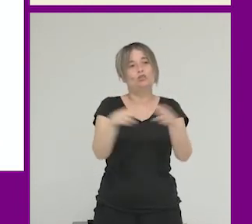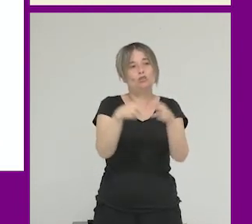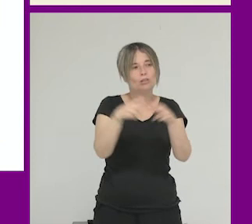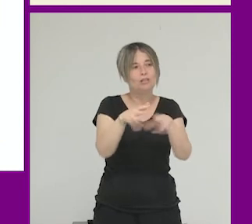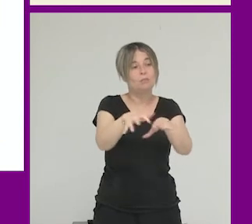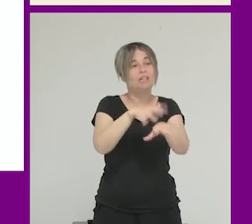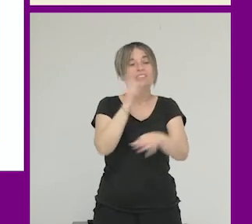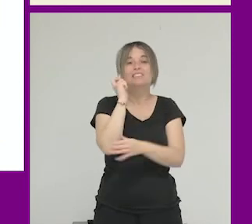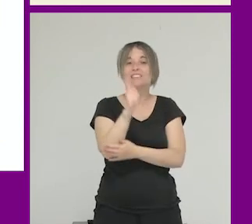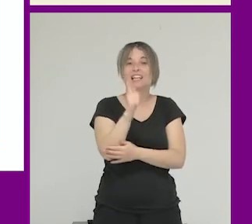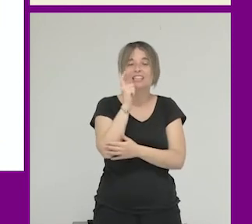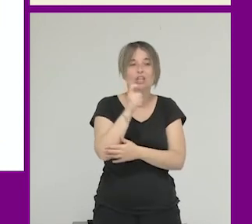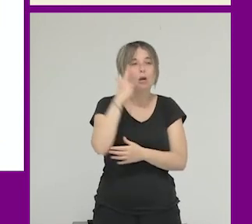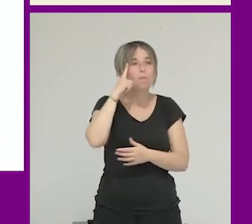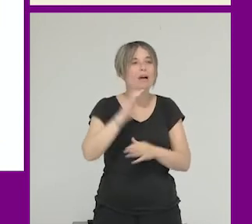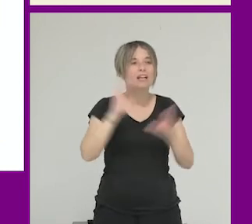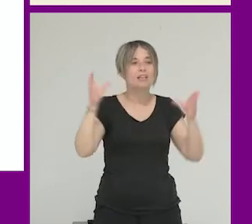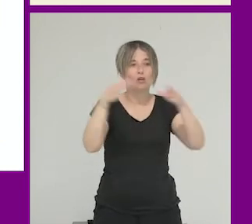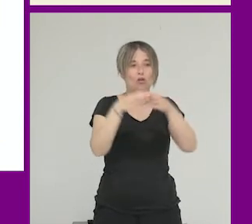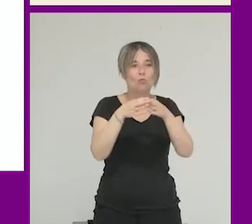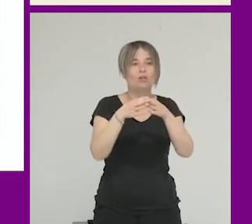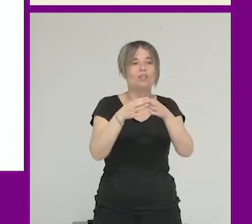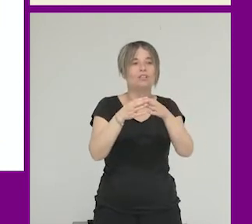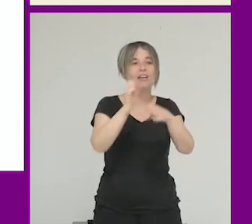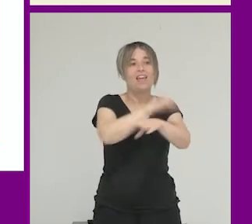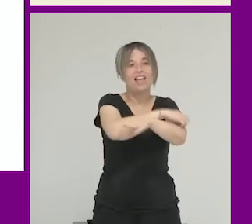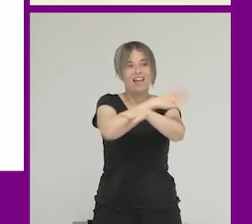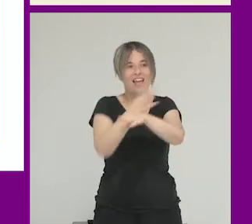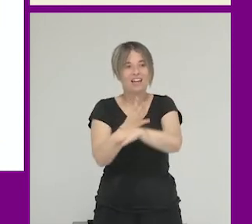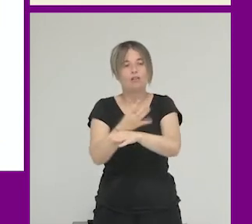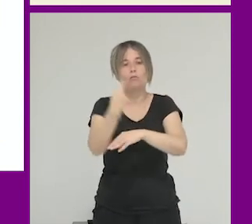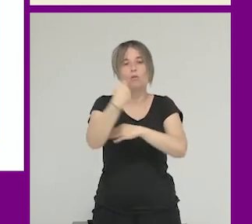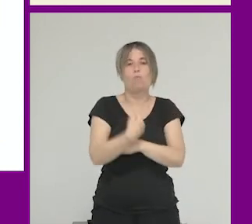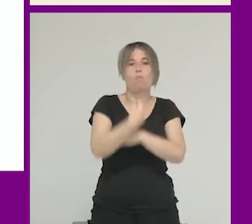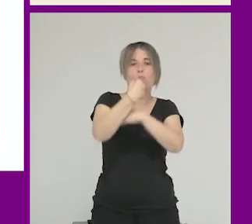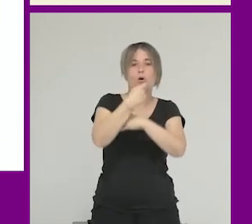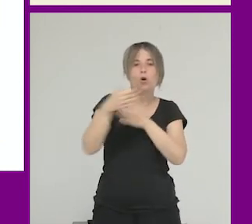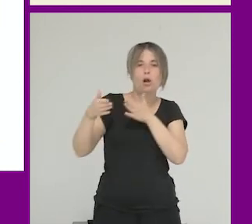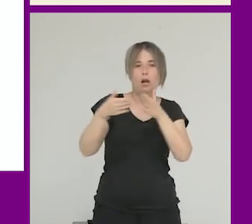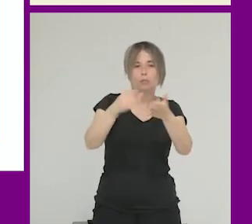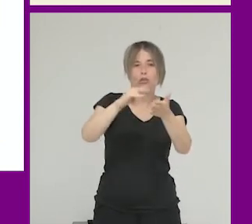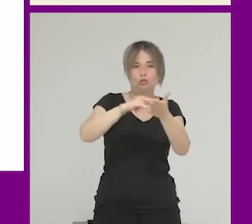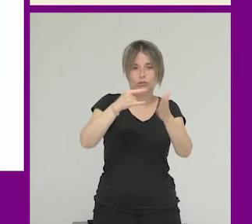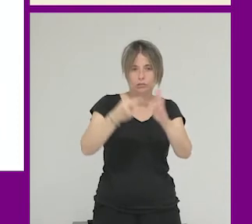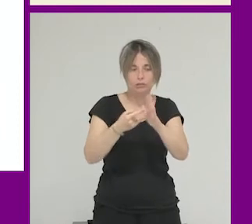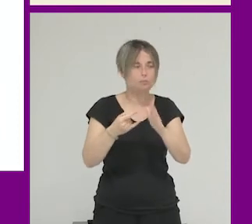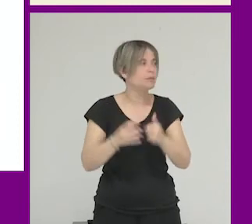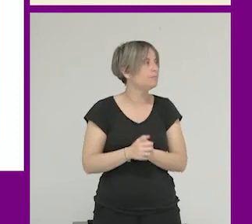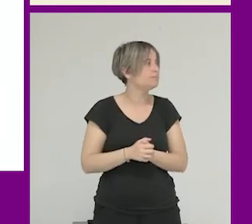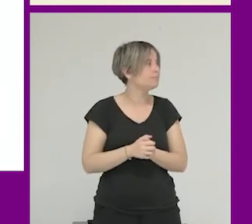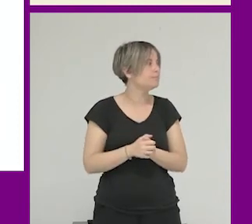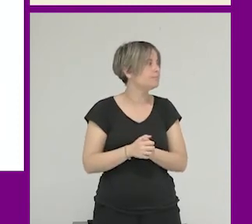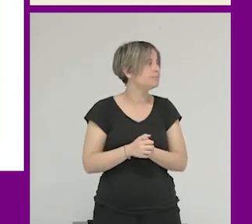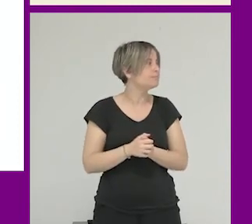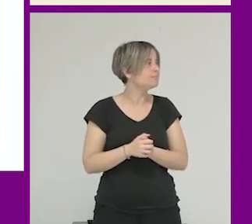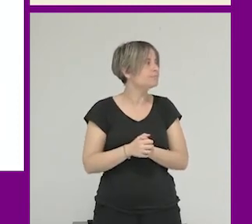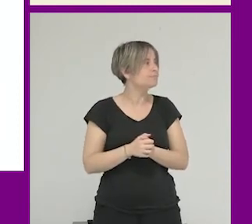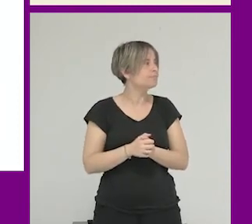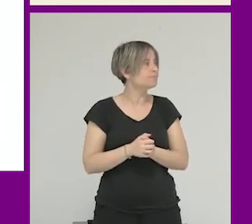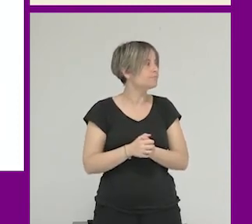la tendencia haya sido que la comunidad LGTB se imponga en los caminos más funcionales para el sistema. Azkenean,